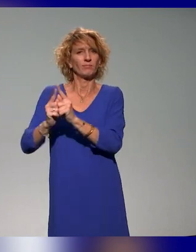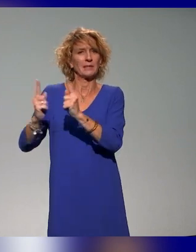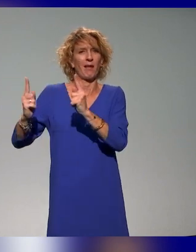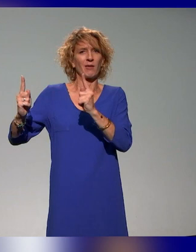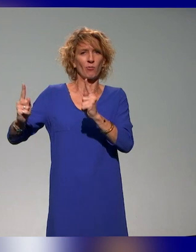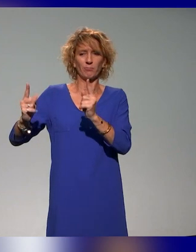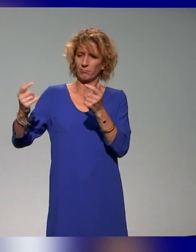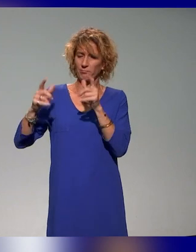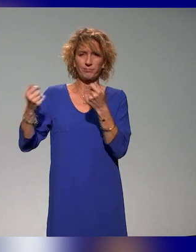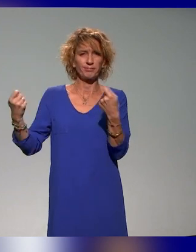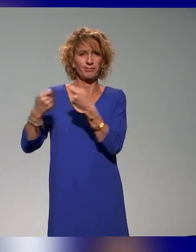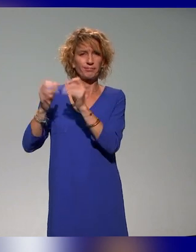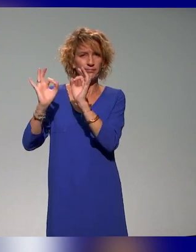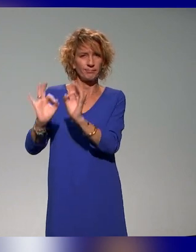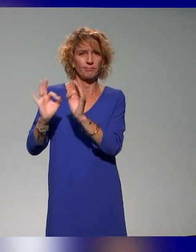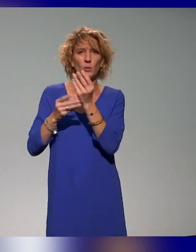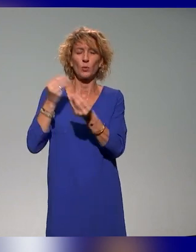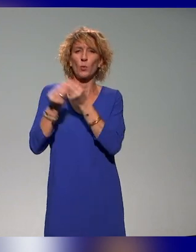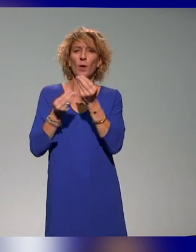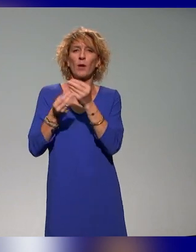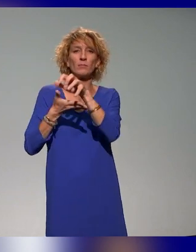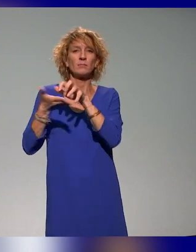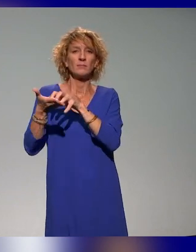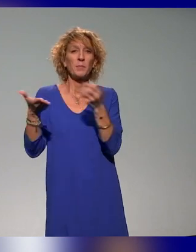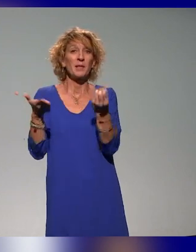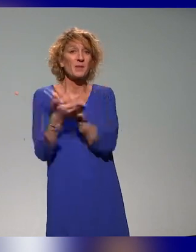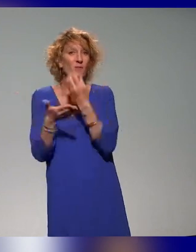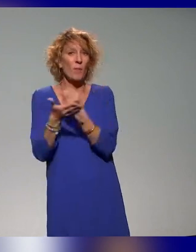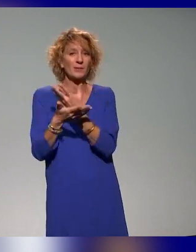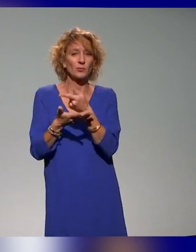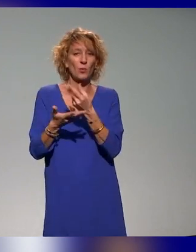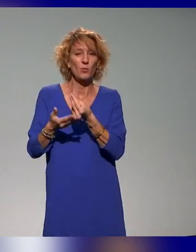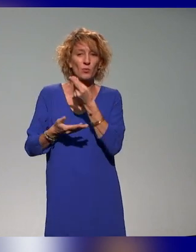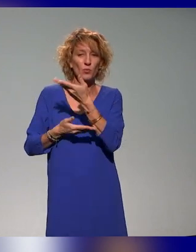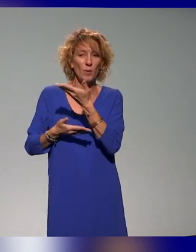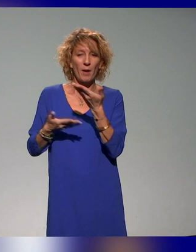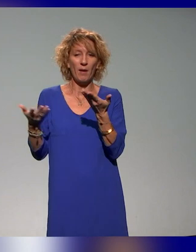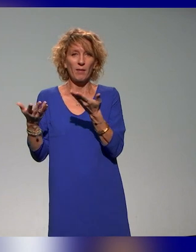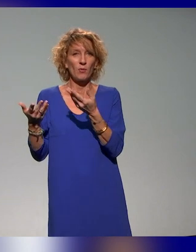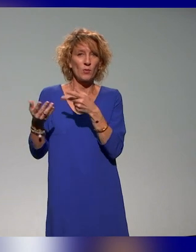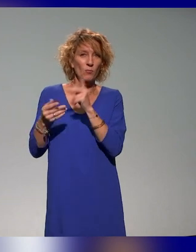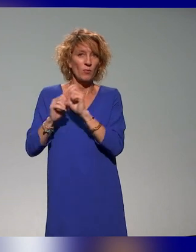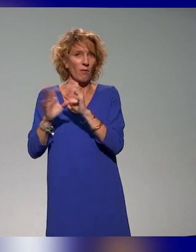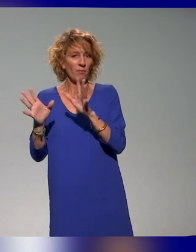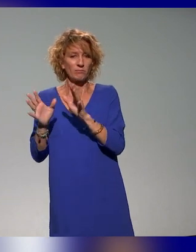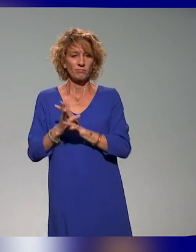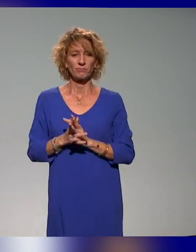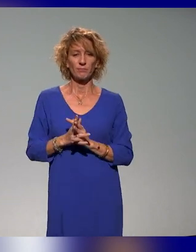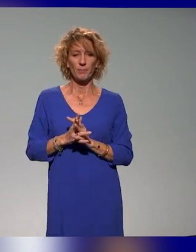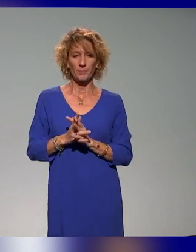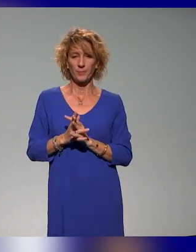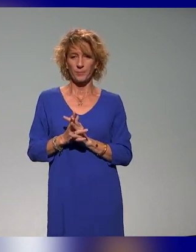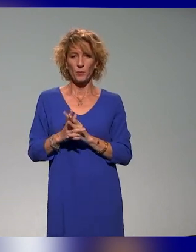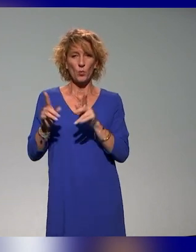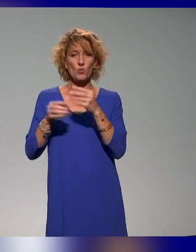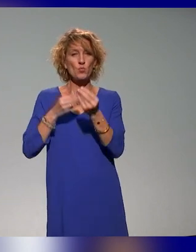va pouvoir mettre des messages d'information qui vont simplifier aussi la vue de l'enseignant, par exemple. On va pouvoir afficher